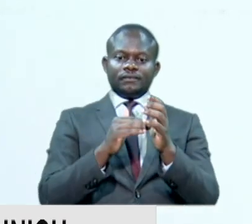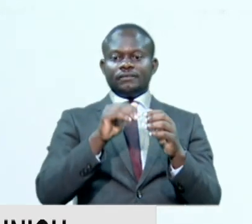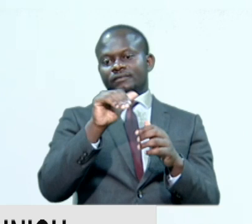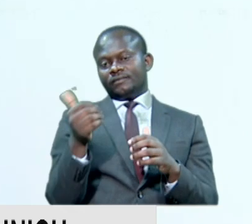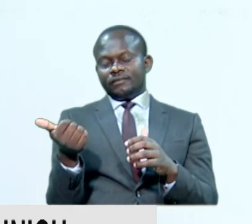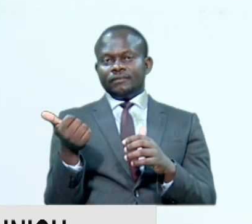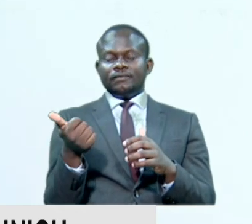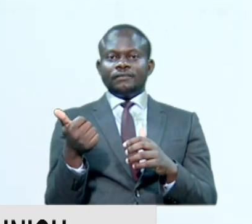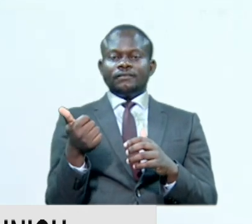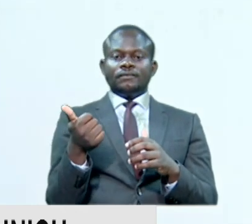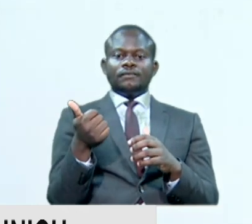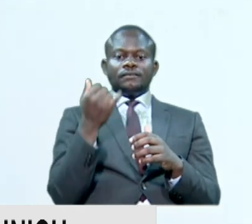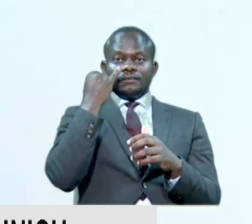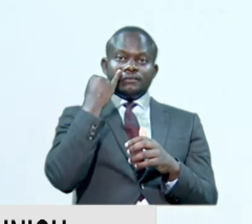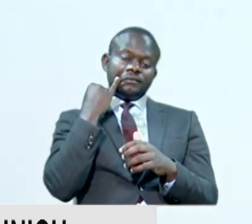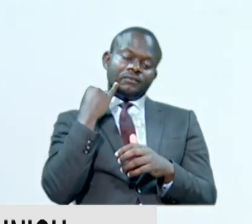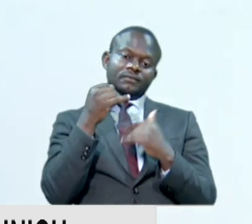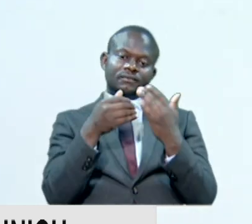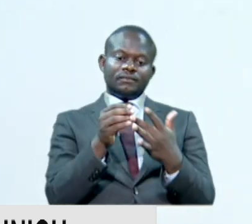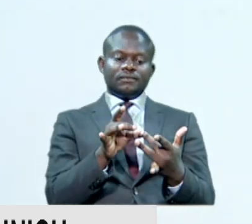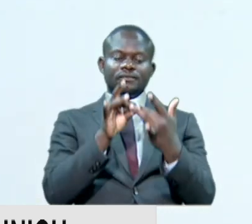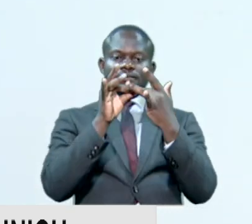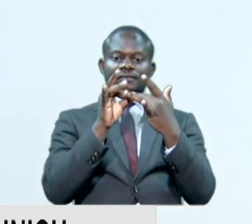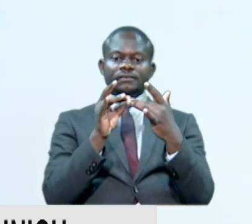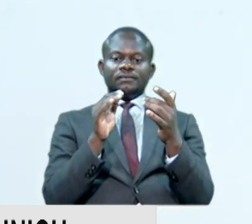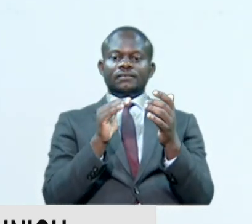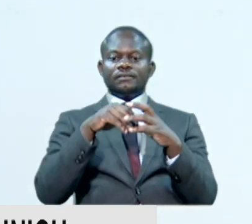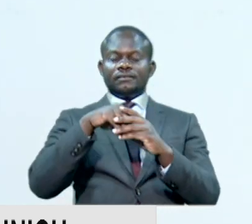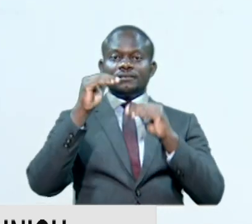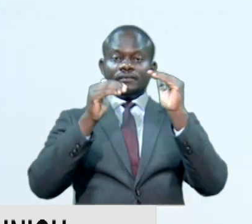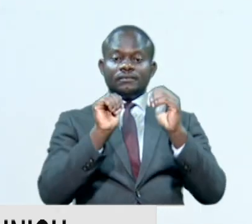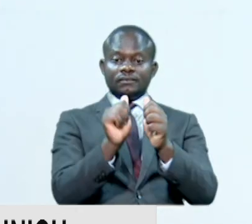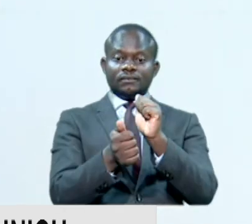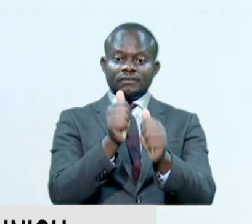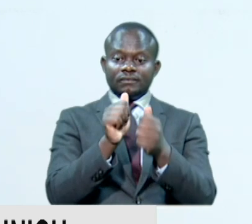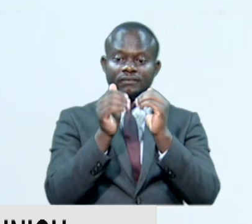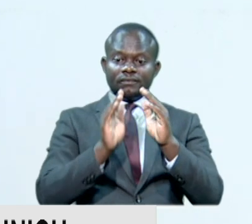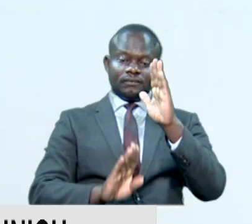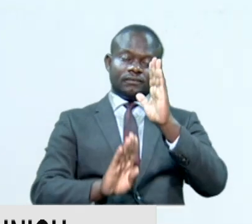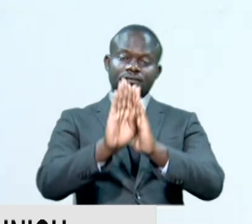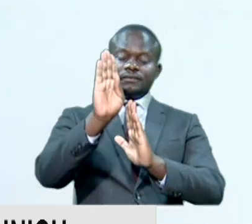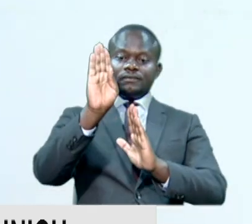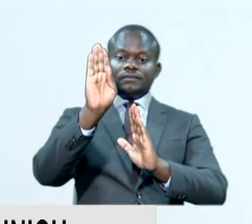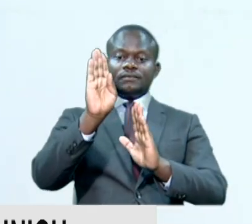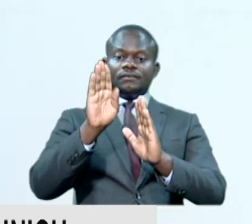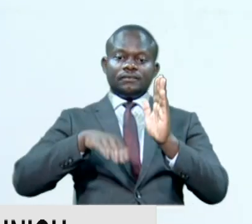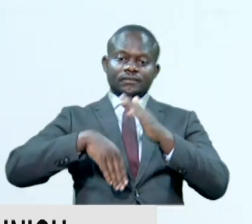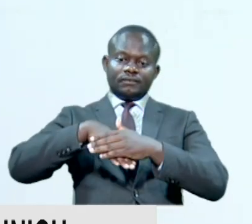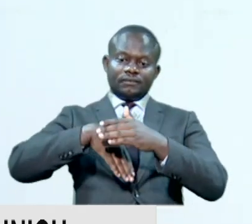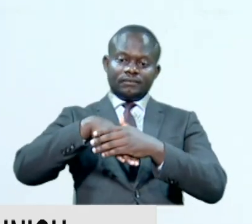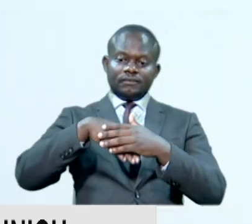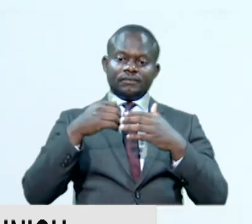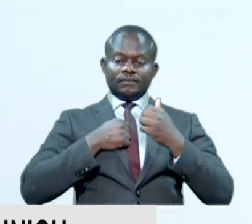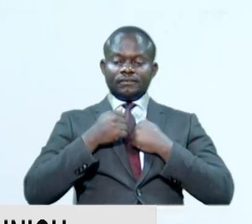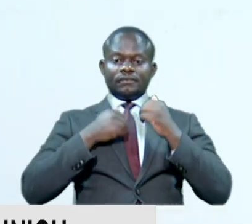ikindi gice gikomeye by'umwihariko mu rwego rwa siporo guteza imbere umupira w'amaguru w'u